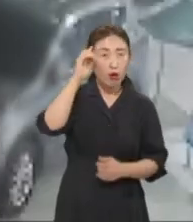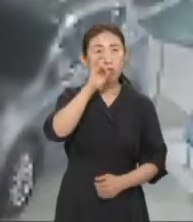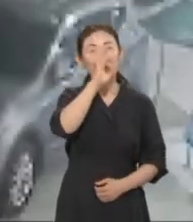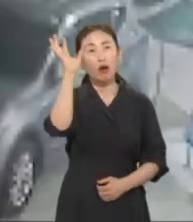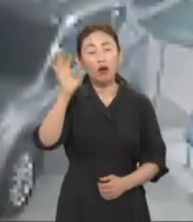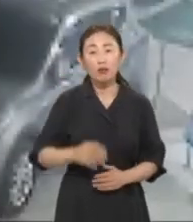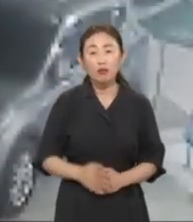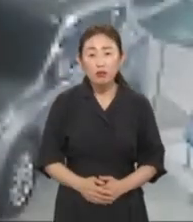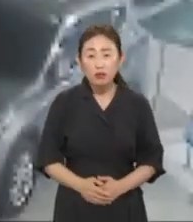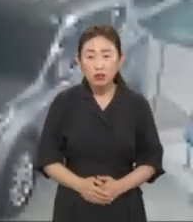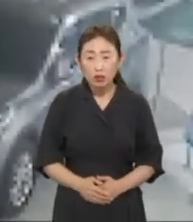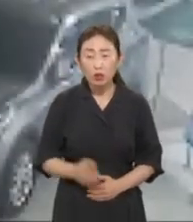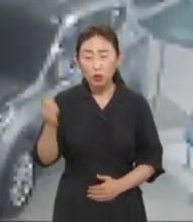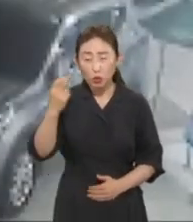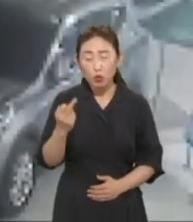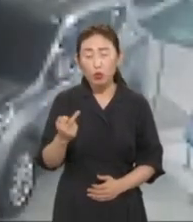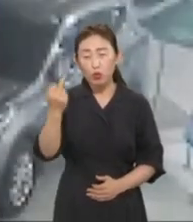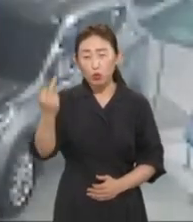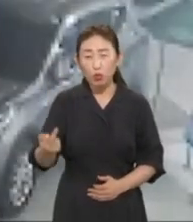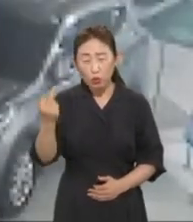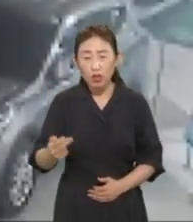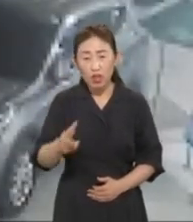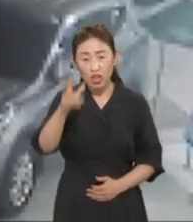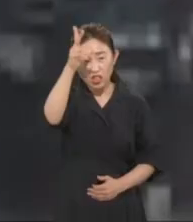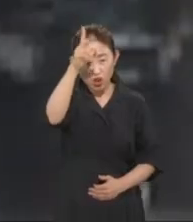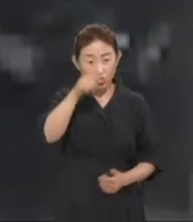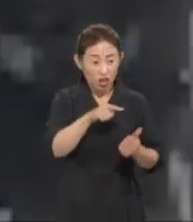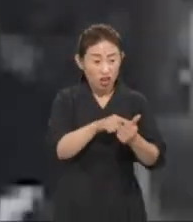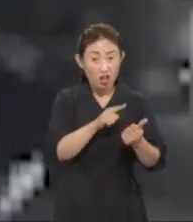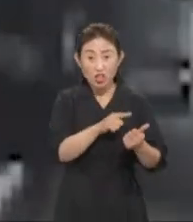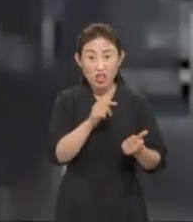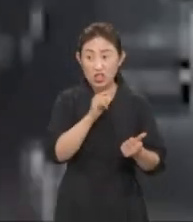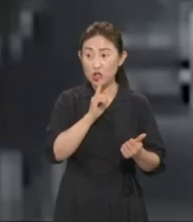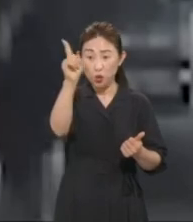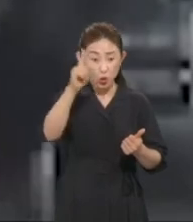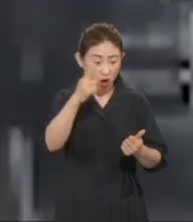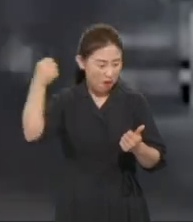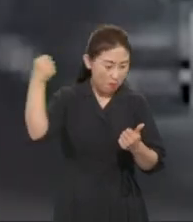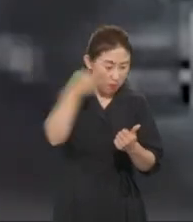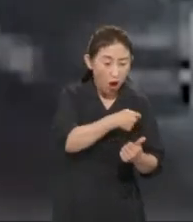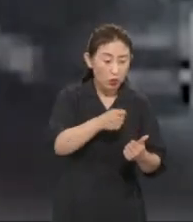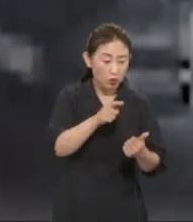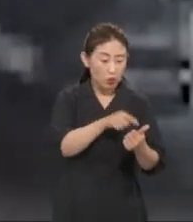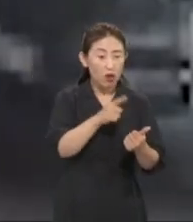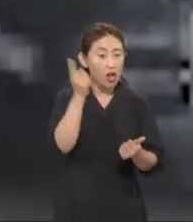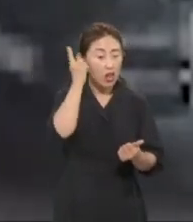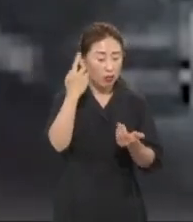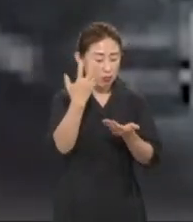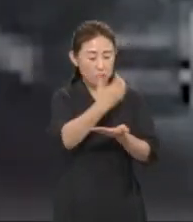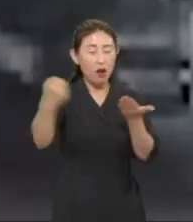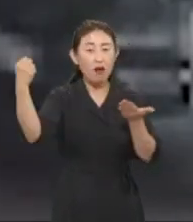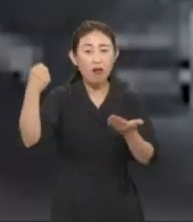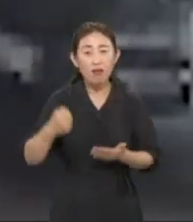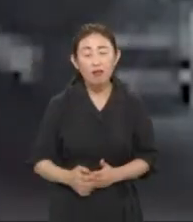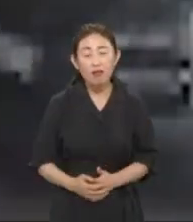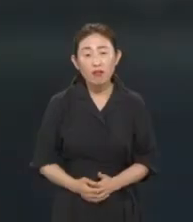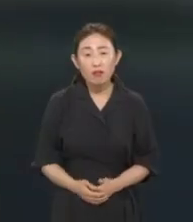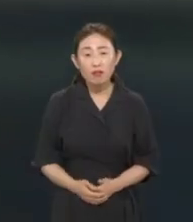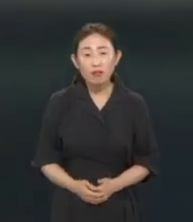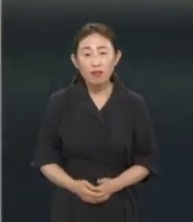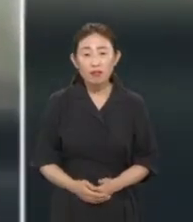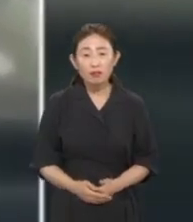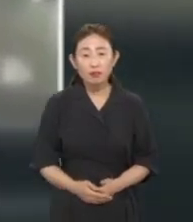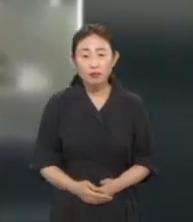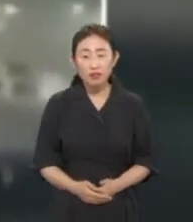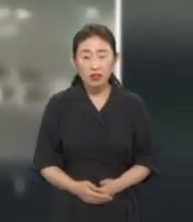가해자인 사촌동생 BC 또한 경찰의 신고하려는 피해남성을 때리고 피해 남성의 휴대전화를 빼앗은 걸로 알려졌습니다